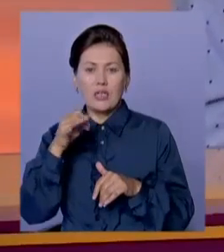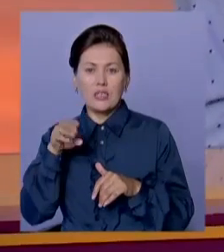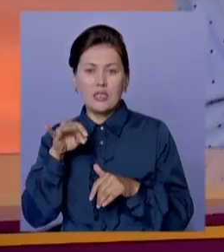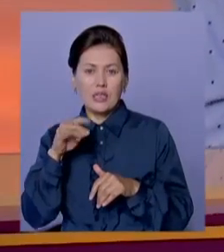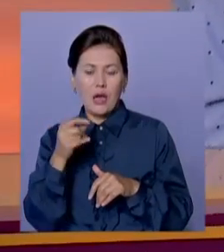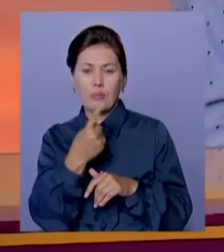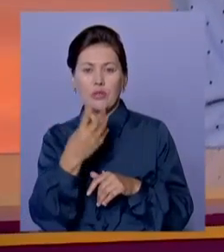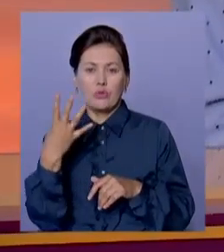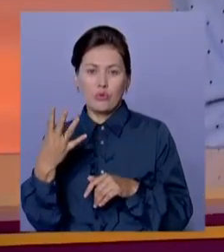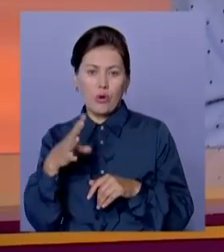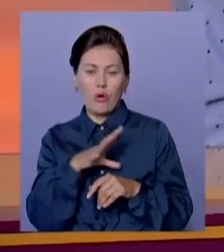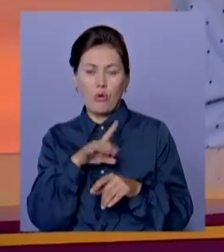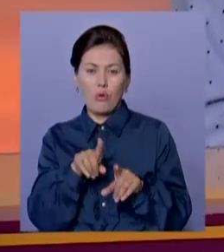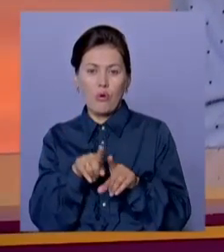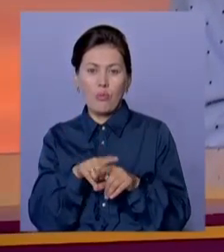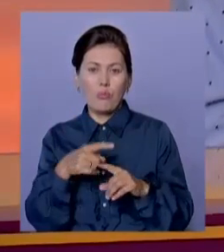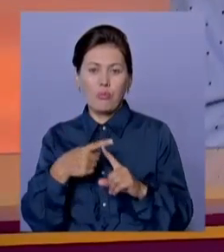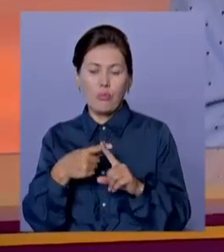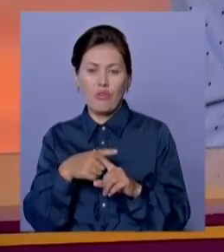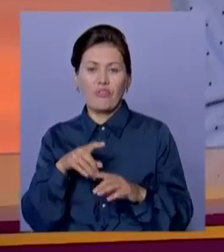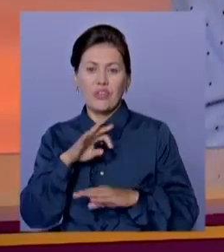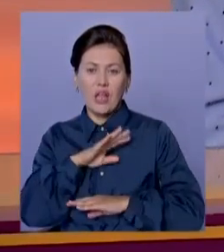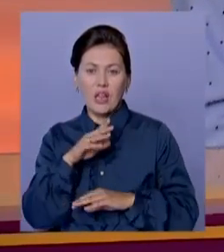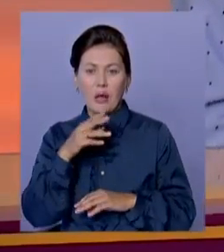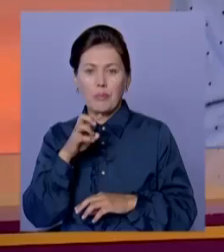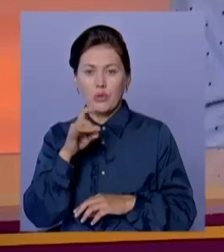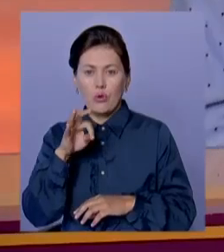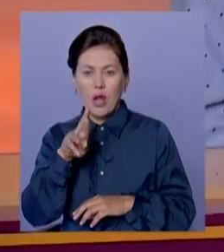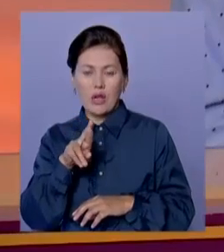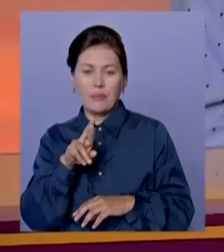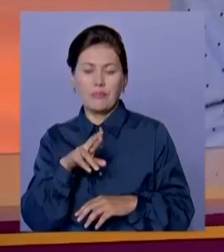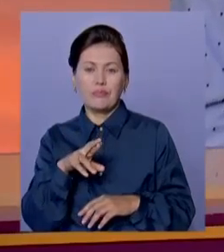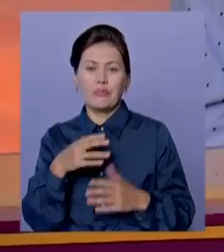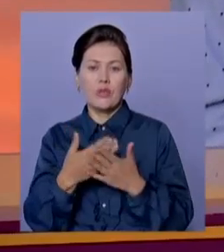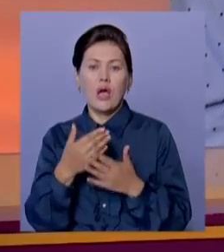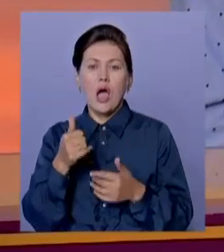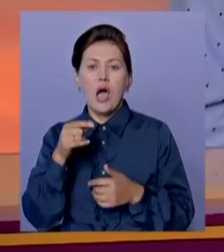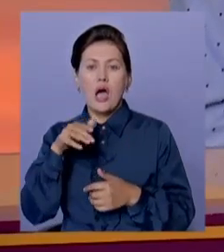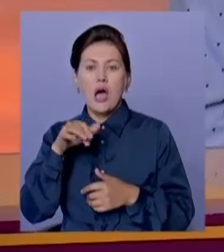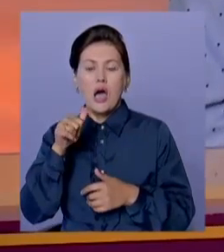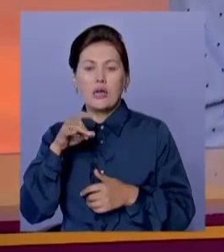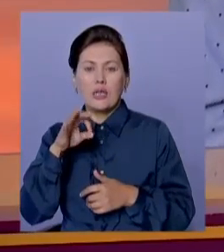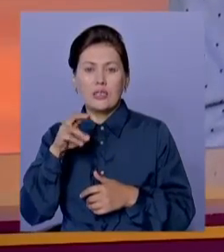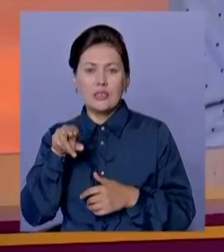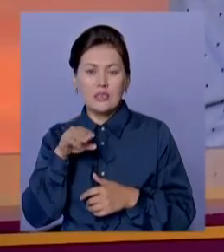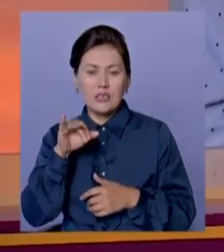4, сосын полуфинал Португалия. Енді Аргентина десек, бірден Месси